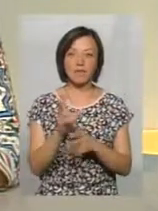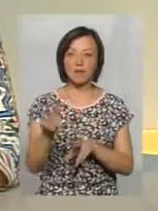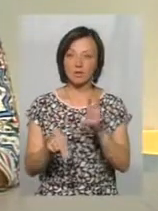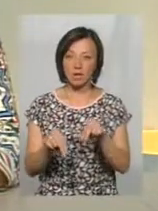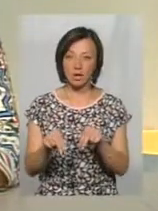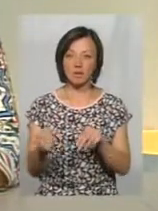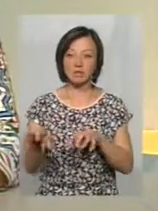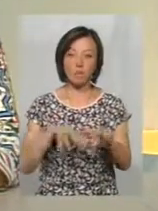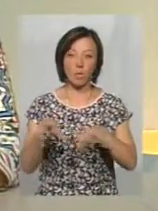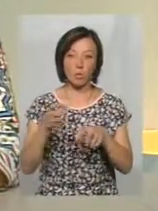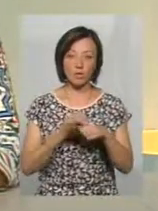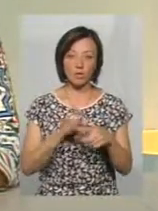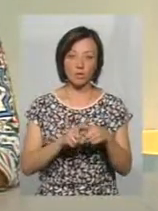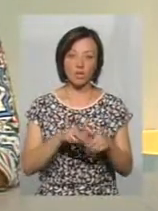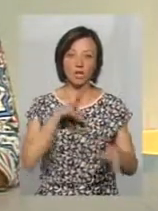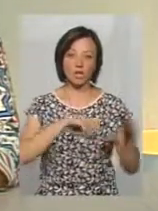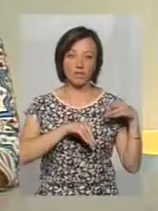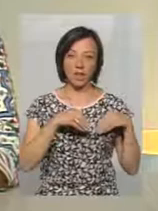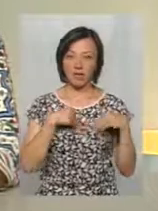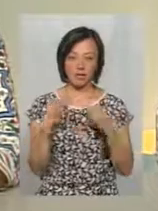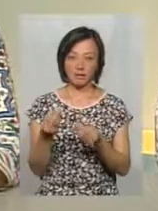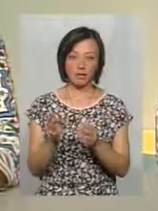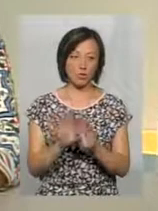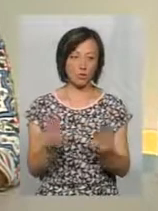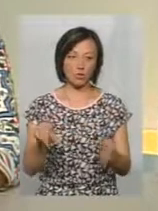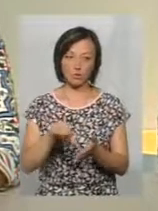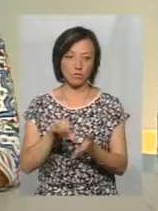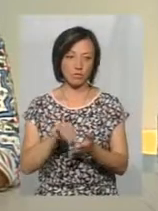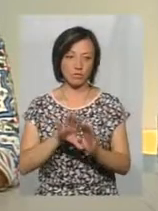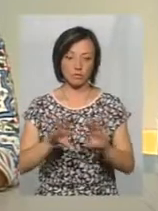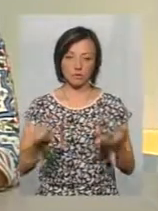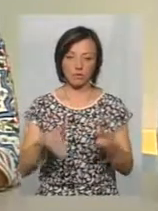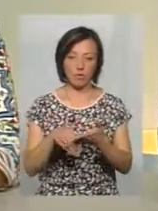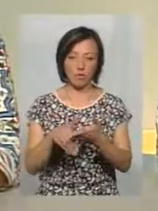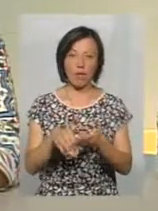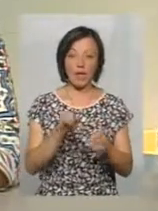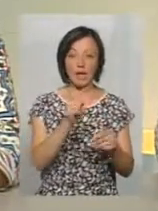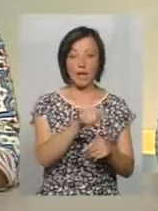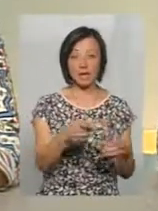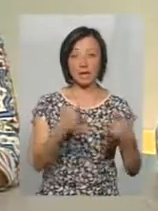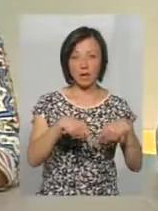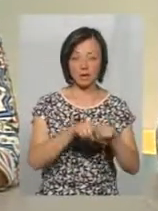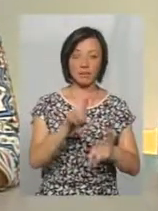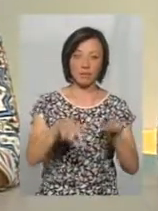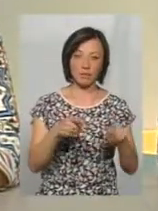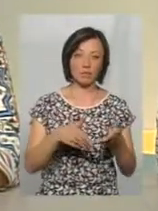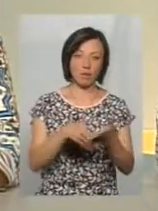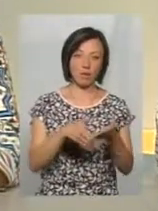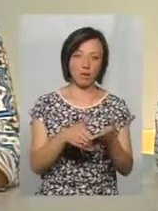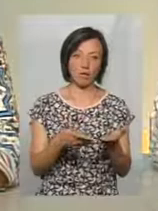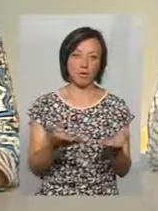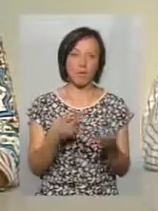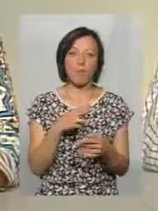що вони спекулюють на цьому і наживаються, я не приймаю участь, ну, в допомозі їм. Є ті, яким я час від часу допомагаю в міру